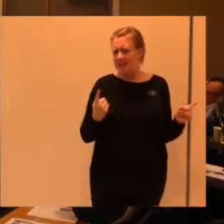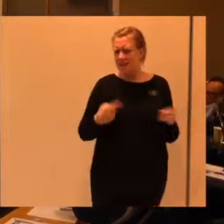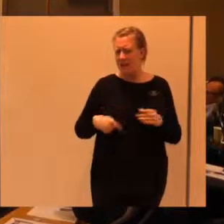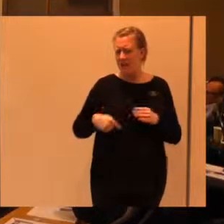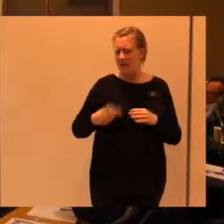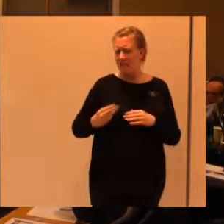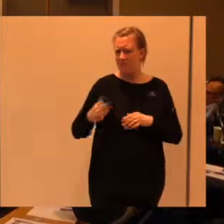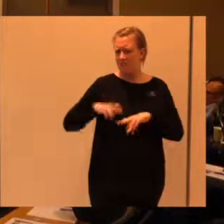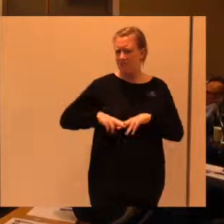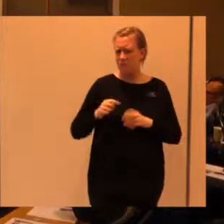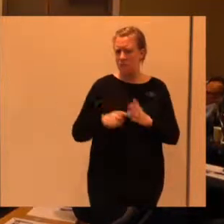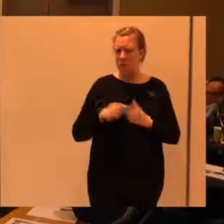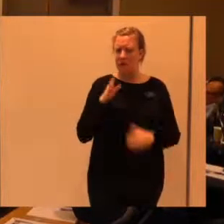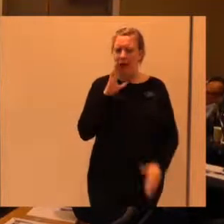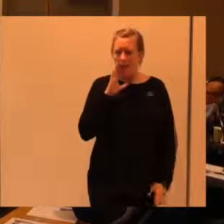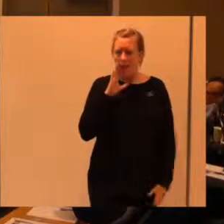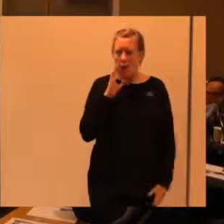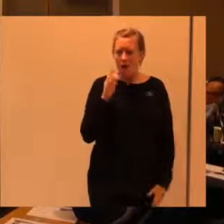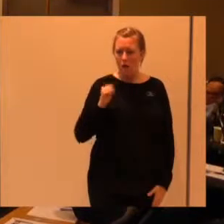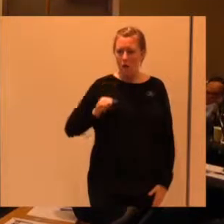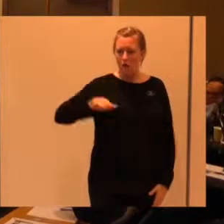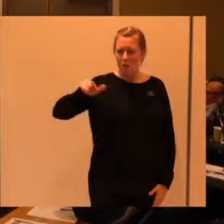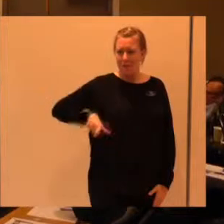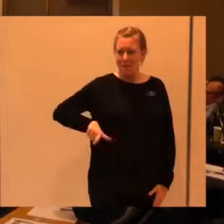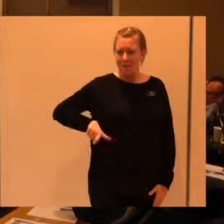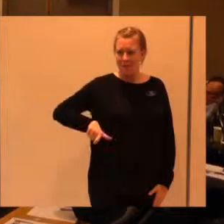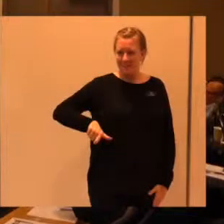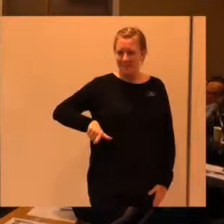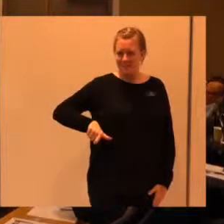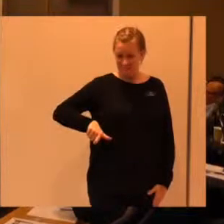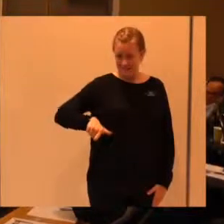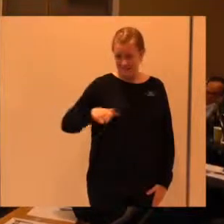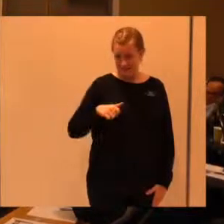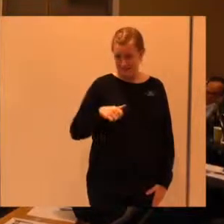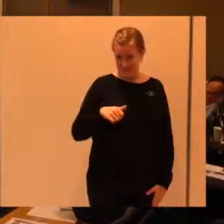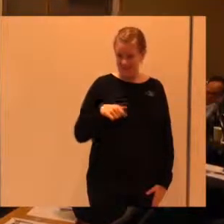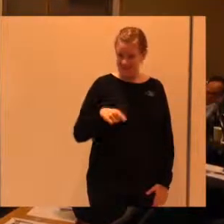ni har tittat på den. Konsumentverket fick ett regeringsuppdrag att bygga en